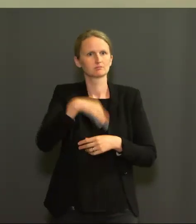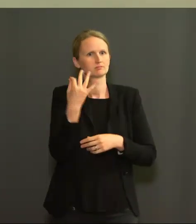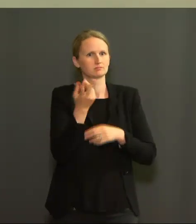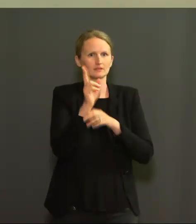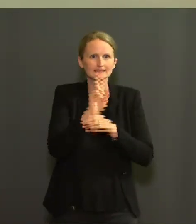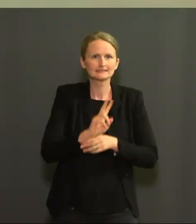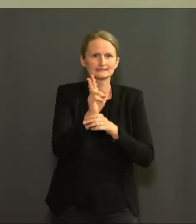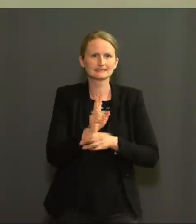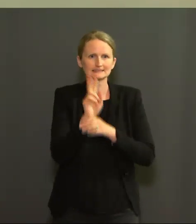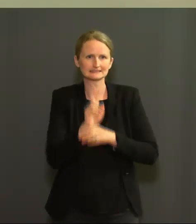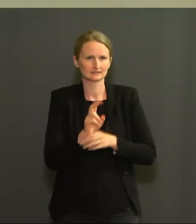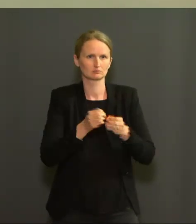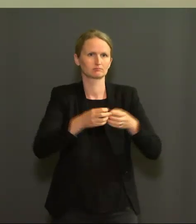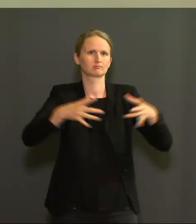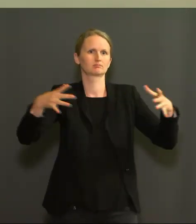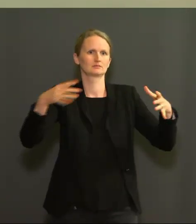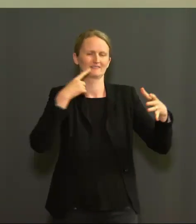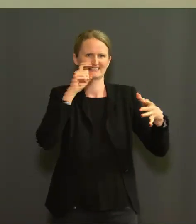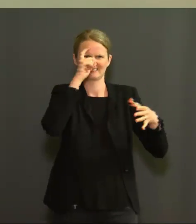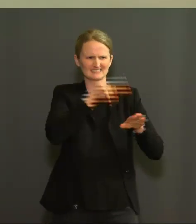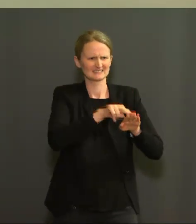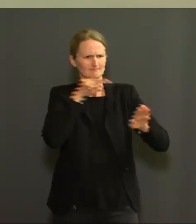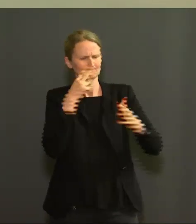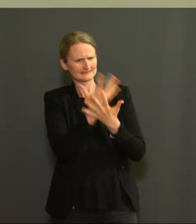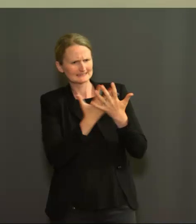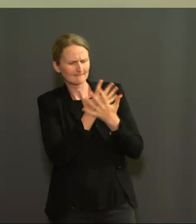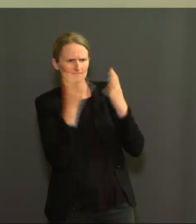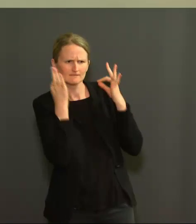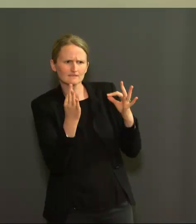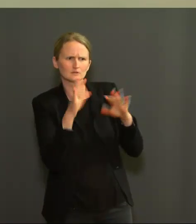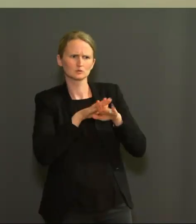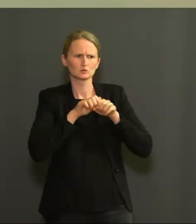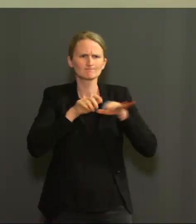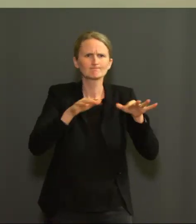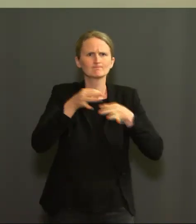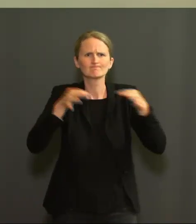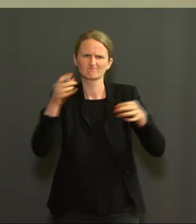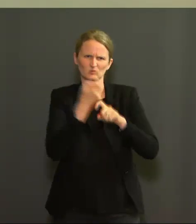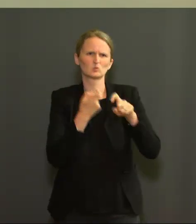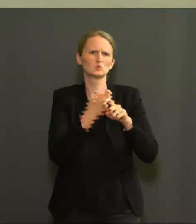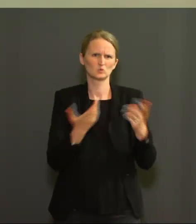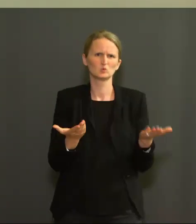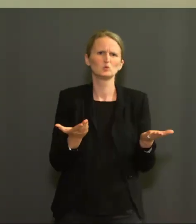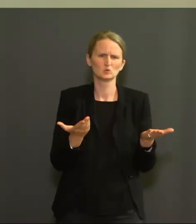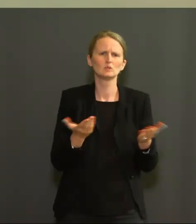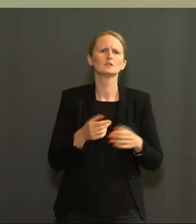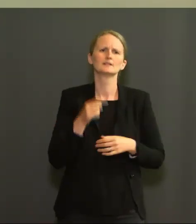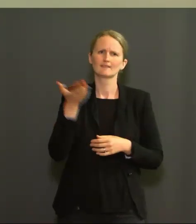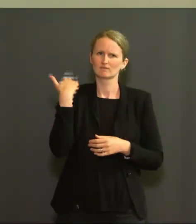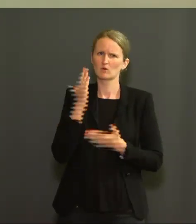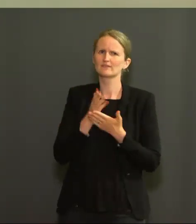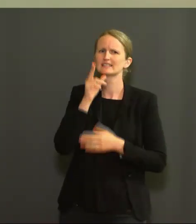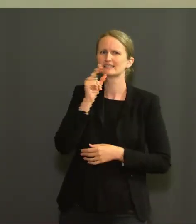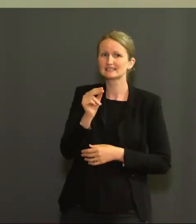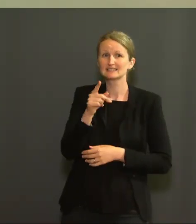ailleurs, et on le sait, on l'a déjà dit, la vaccination permet de réduire proportionnellement le nombre de personnes infectées